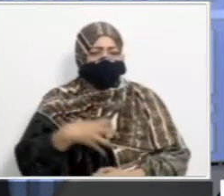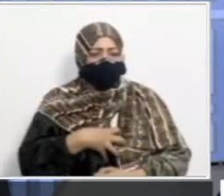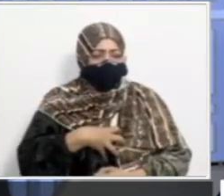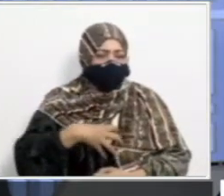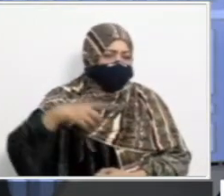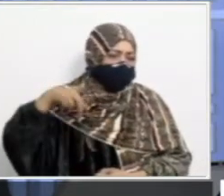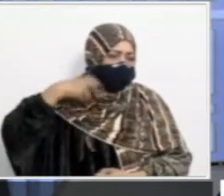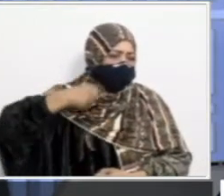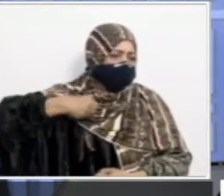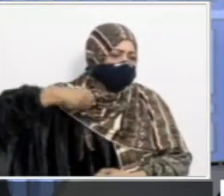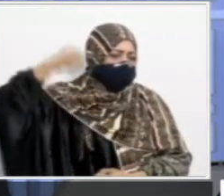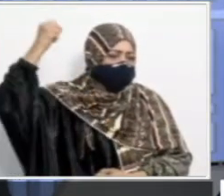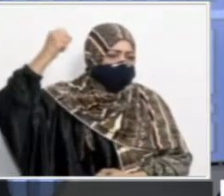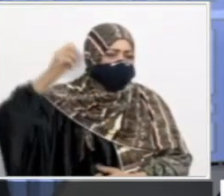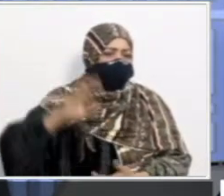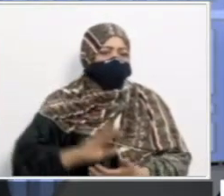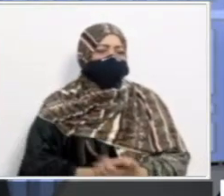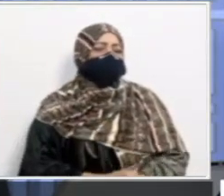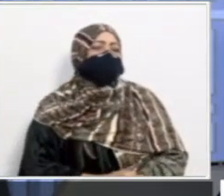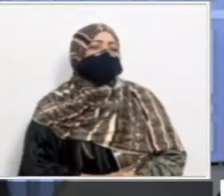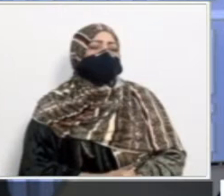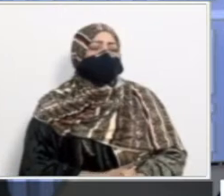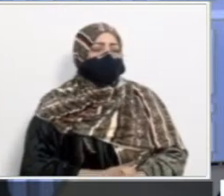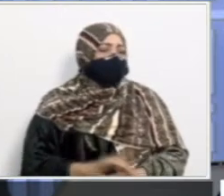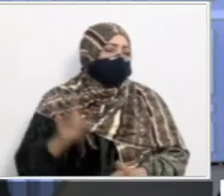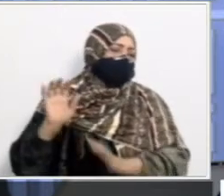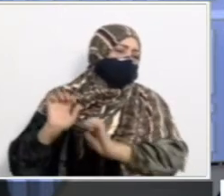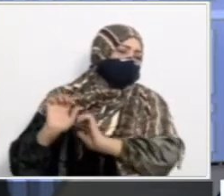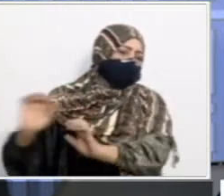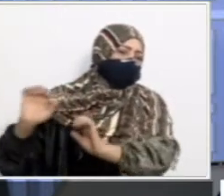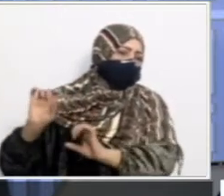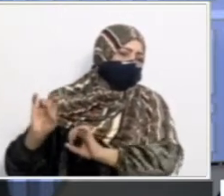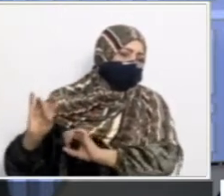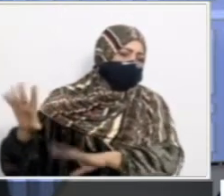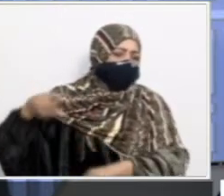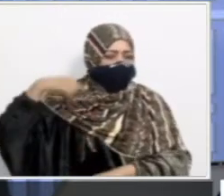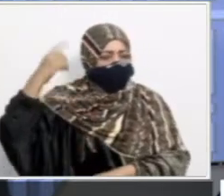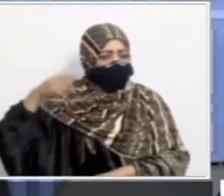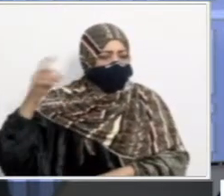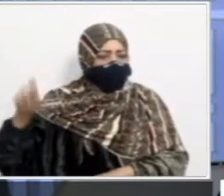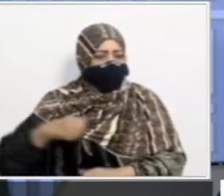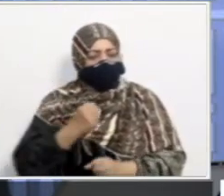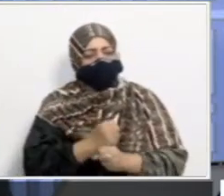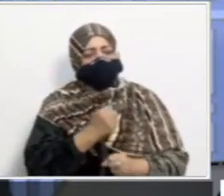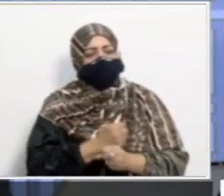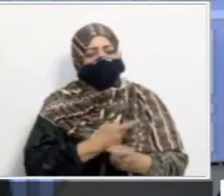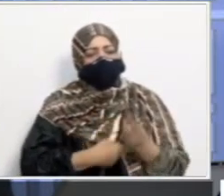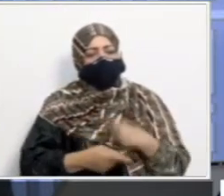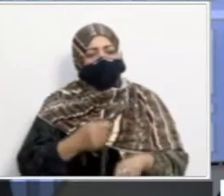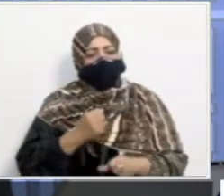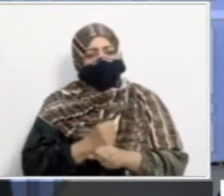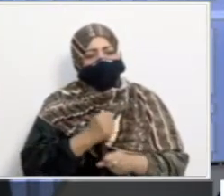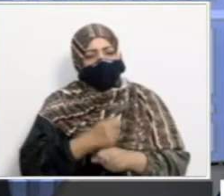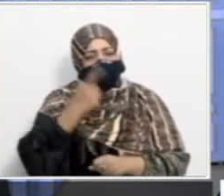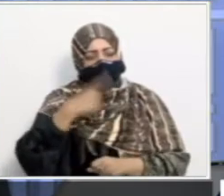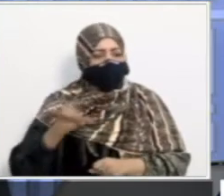وخيمة. يجب الإعراض وشغل نفسك بأي شيء يشغلك عن التفكير في الوسواس. ثم تسأل هل الخمار يعني